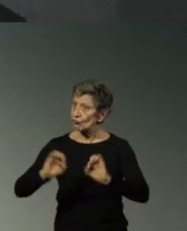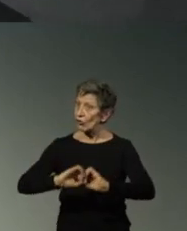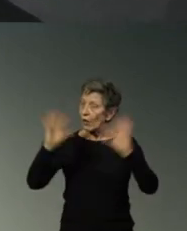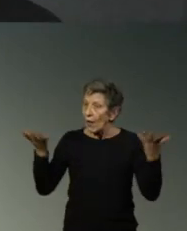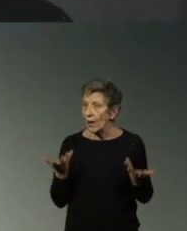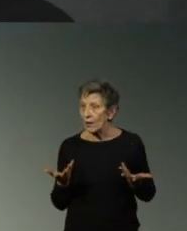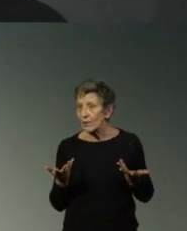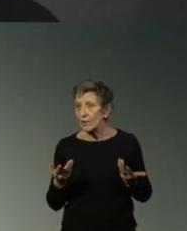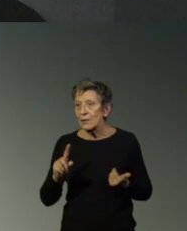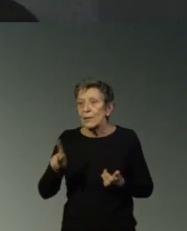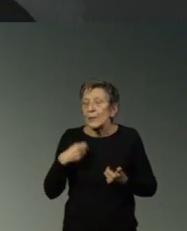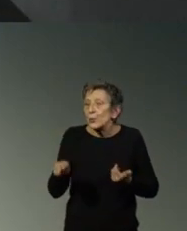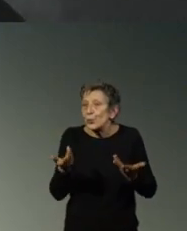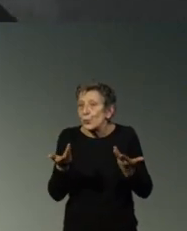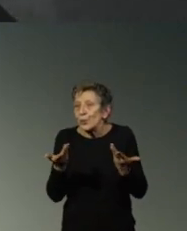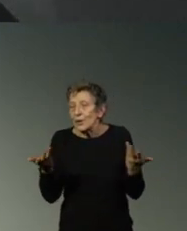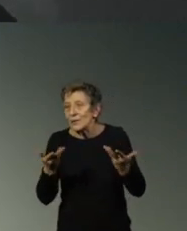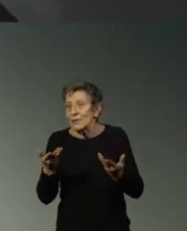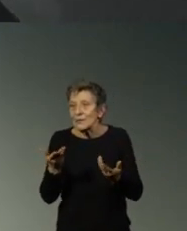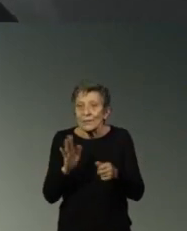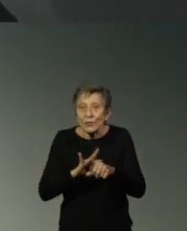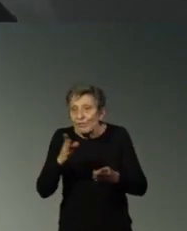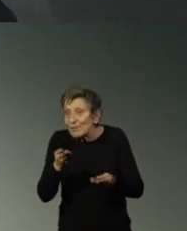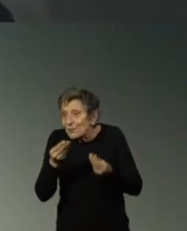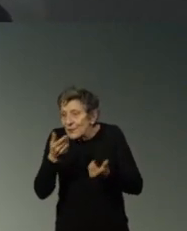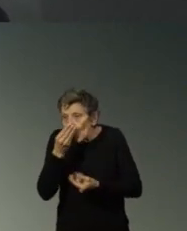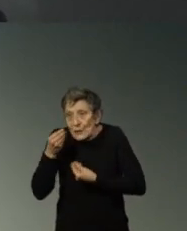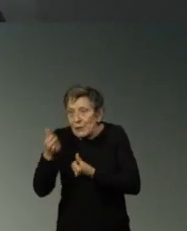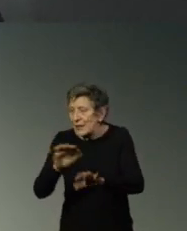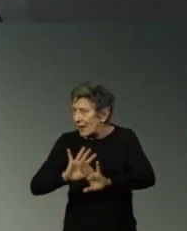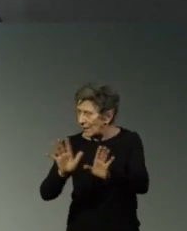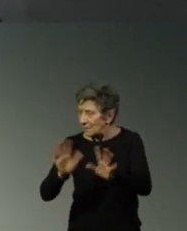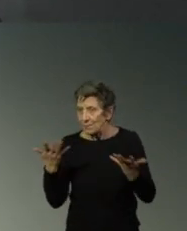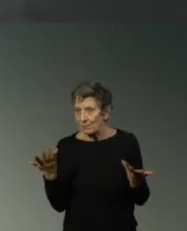appel à de la sensibilité, enfin, on est obligé